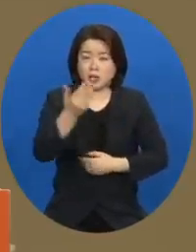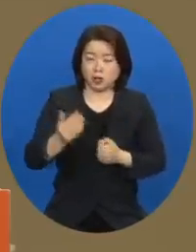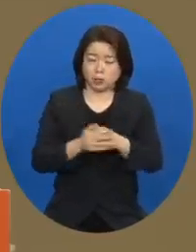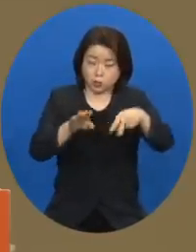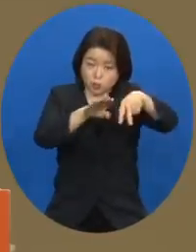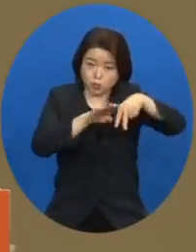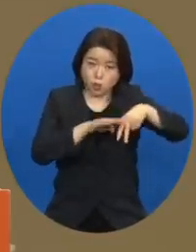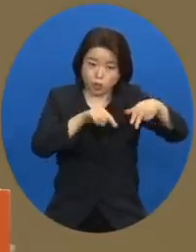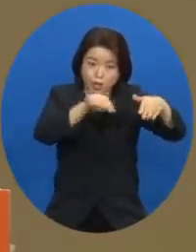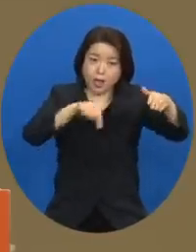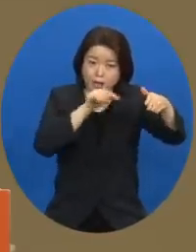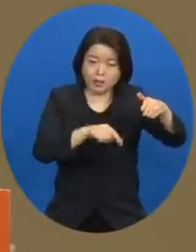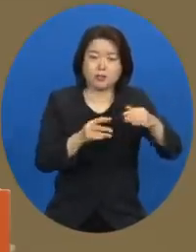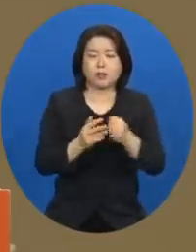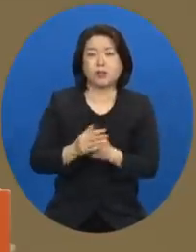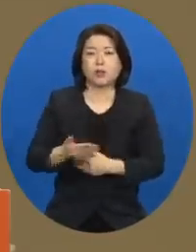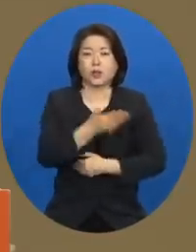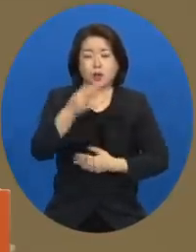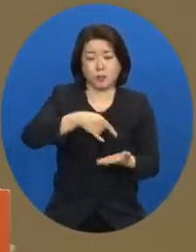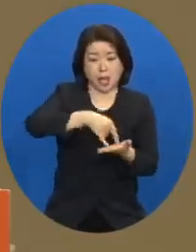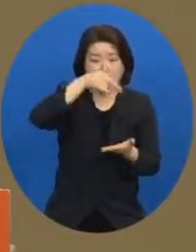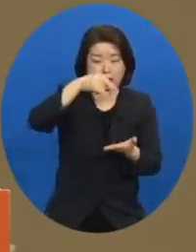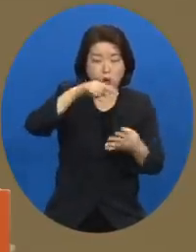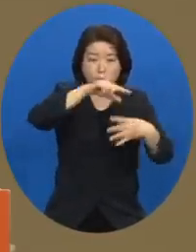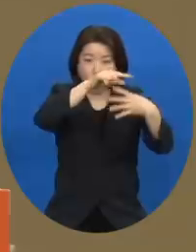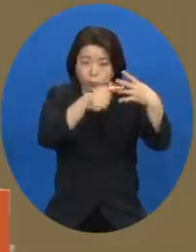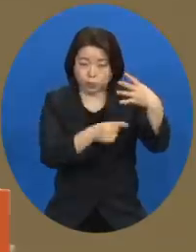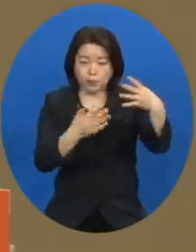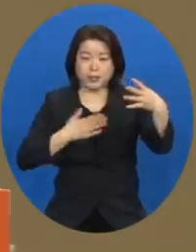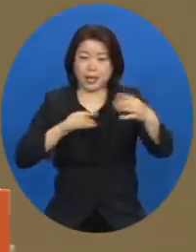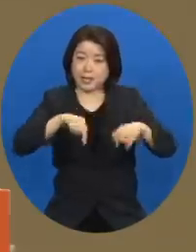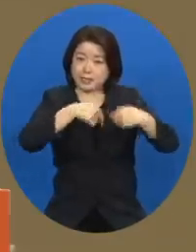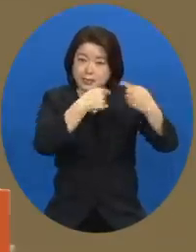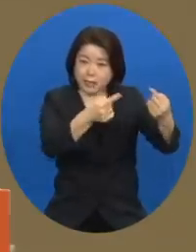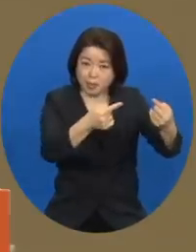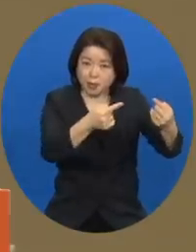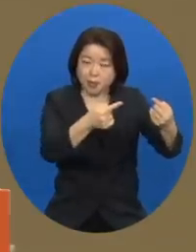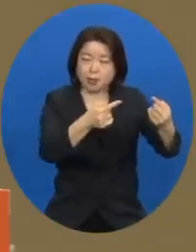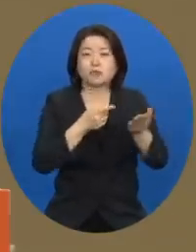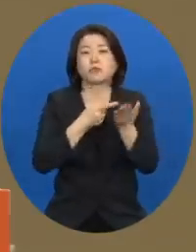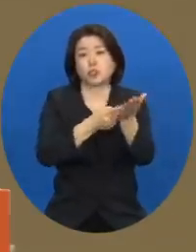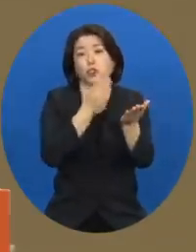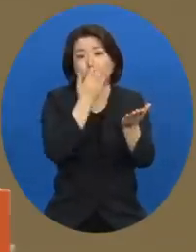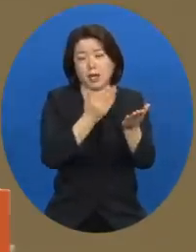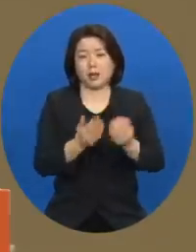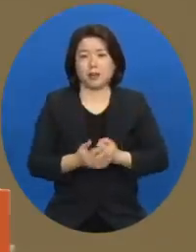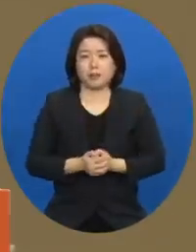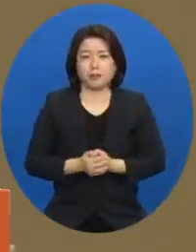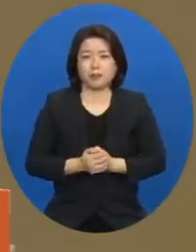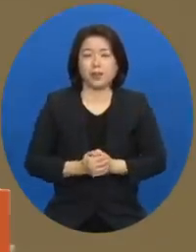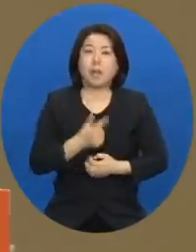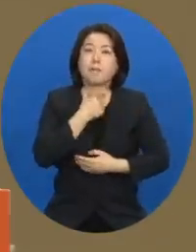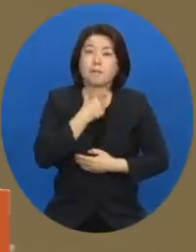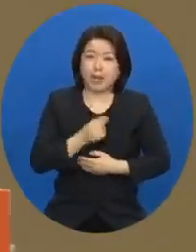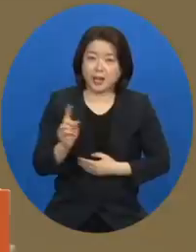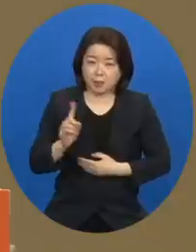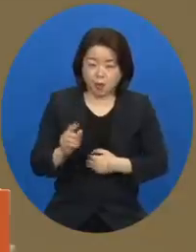속회에서 여러분이 에녹 프로젝트에 내가 참여하겠습니다. 신청할 수 있어요. 바라기는